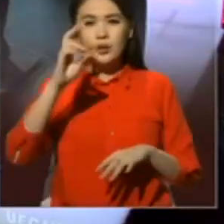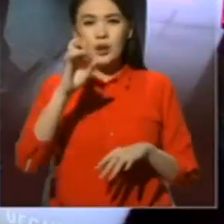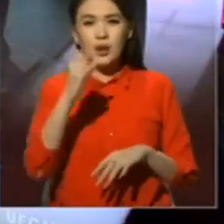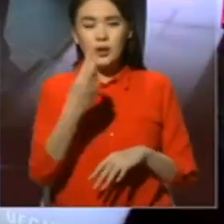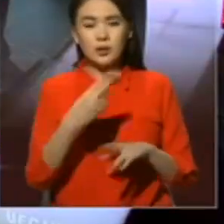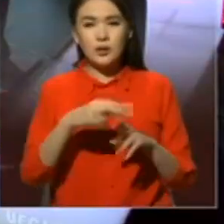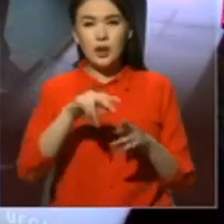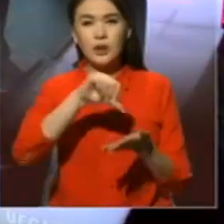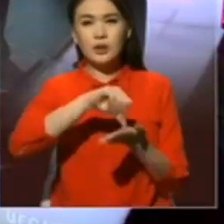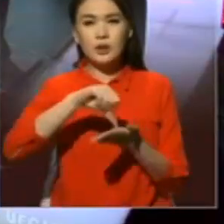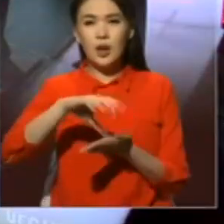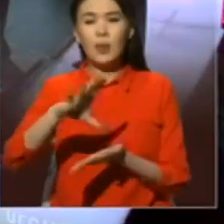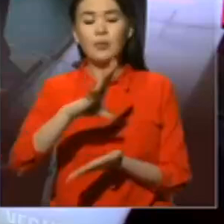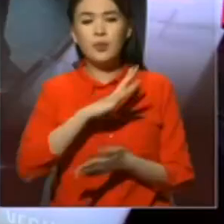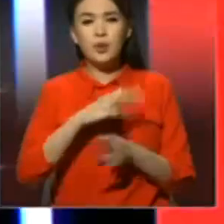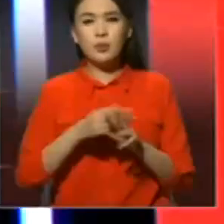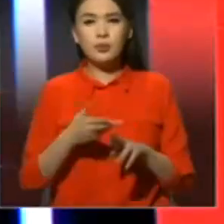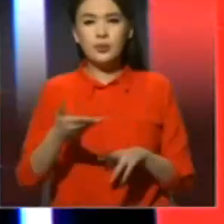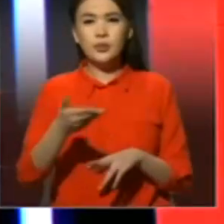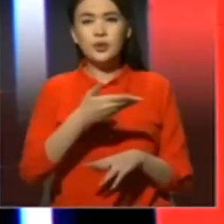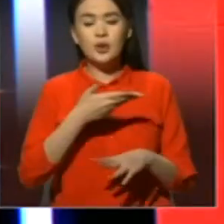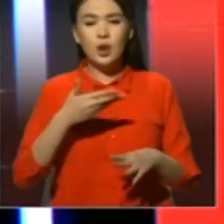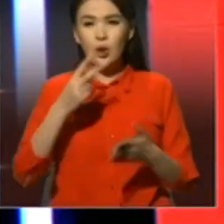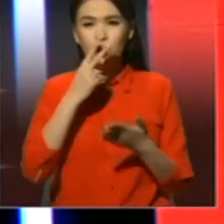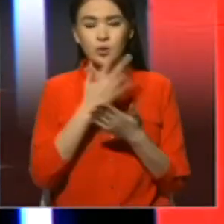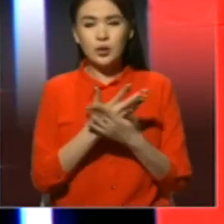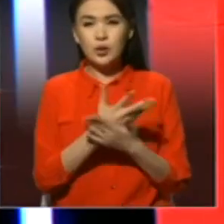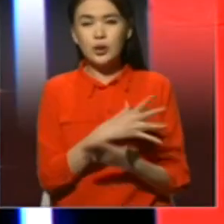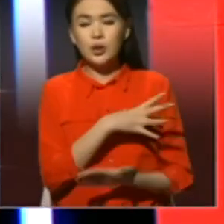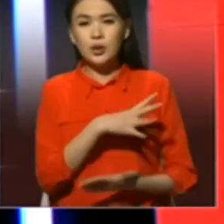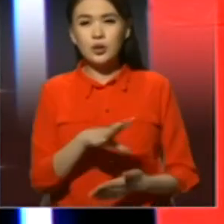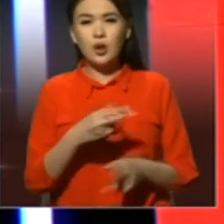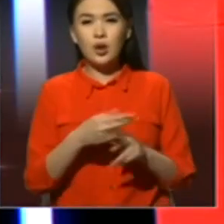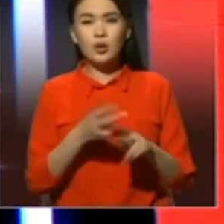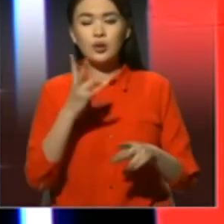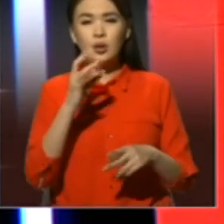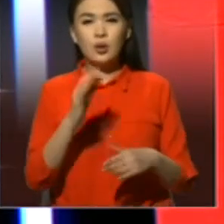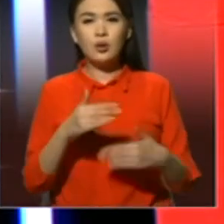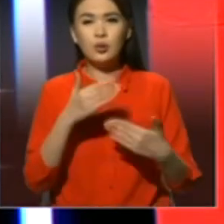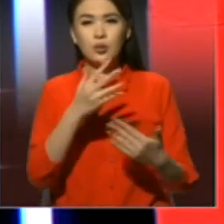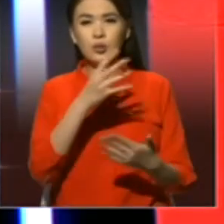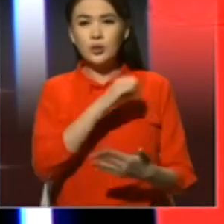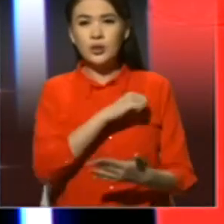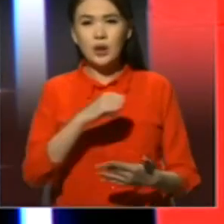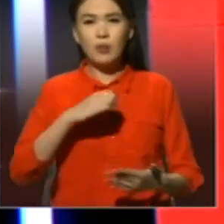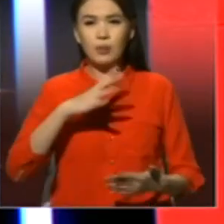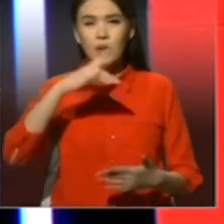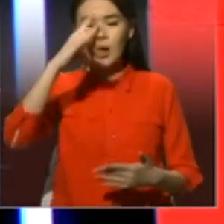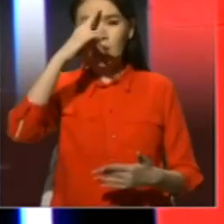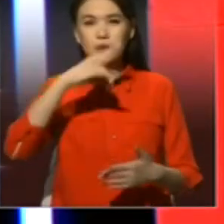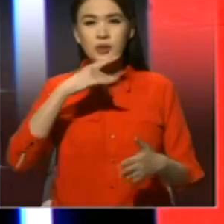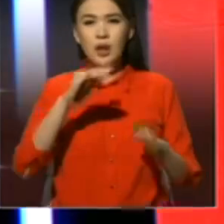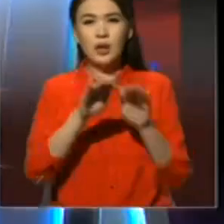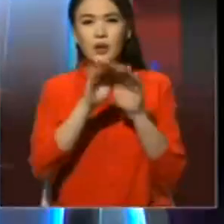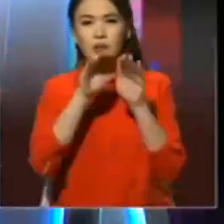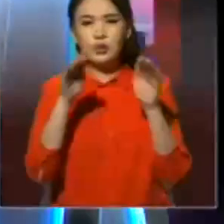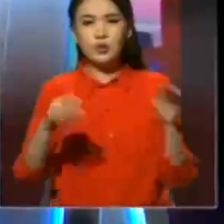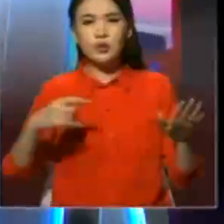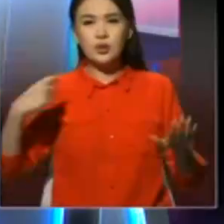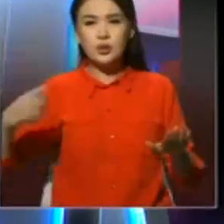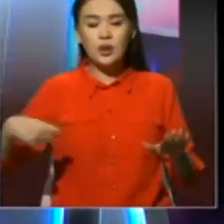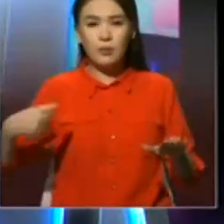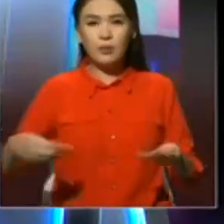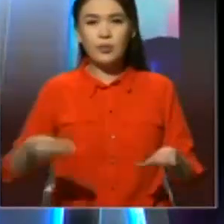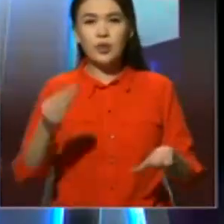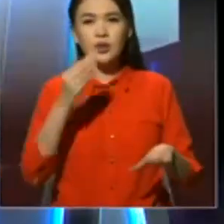мемлекетімізде ешкім көрсетпеген ана жерде. Бірақ осы Ақпаржан мырза өз ұйымдастырып, қазақтың киіз үйін тігіп,